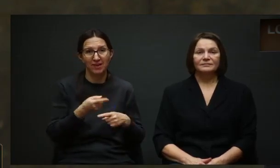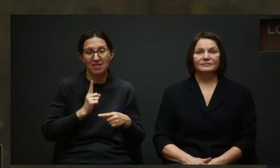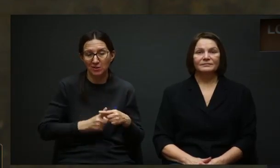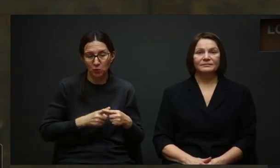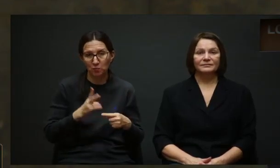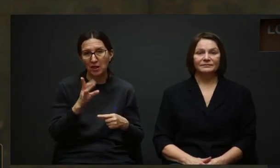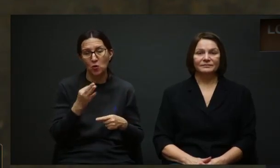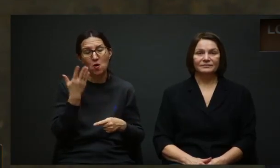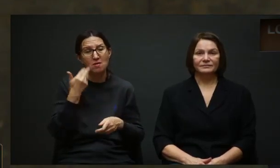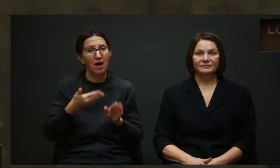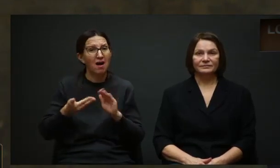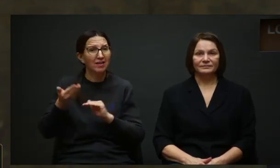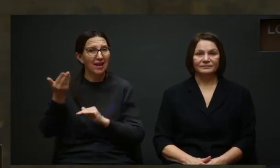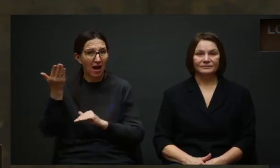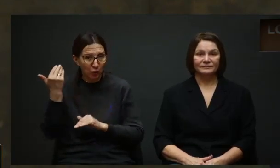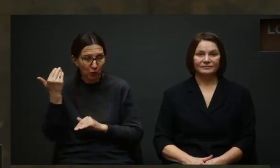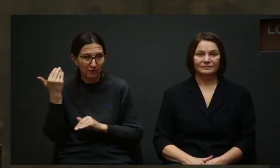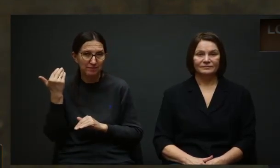вообще когда-то